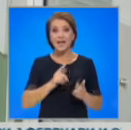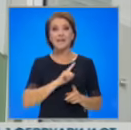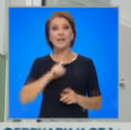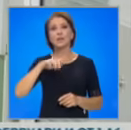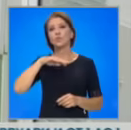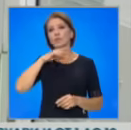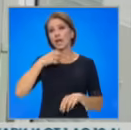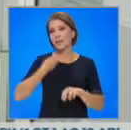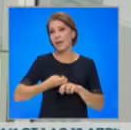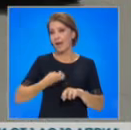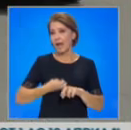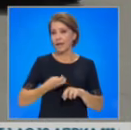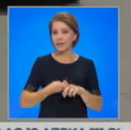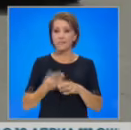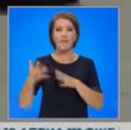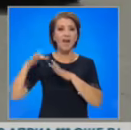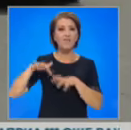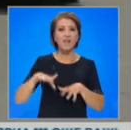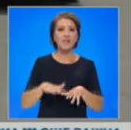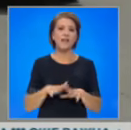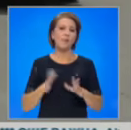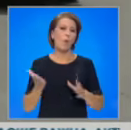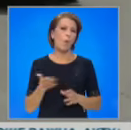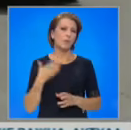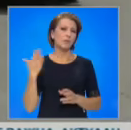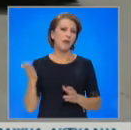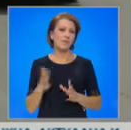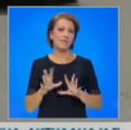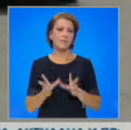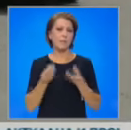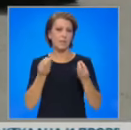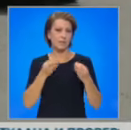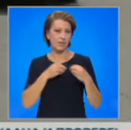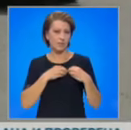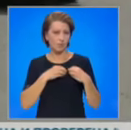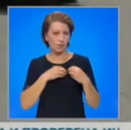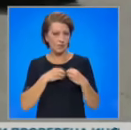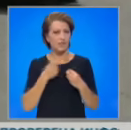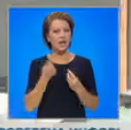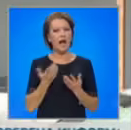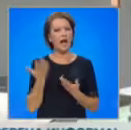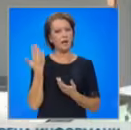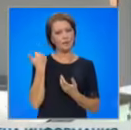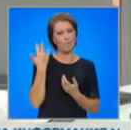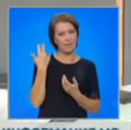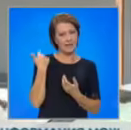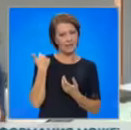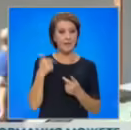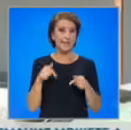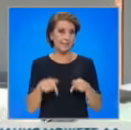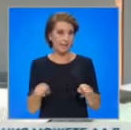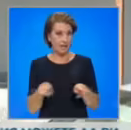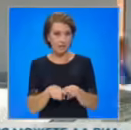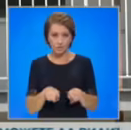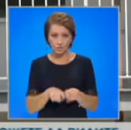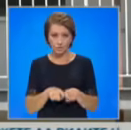медици. Вълната отдавна започна да се усеща. Затруднението, както и при предходните вълни, така и сега е на лице. Още повече, че към